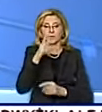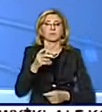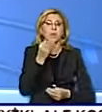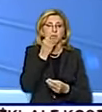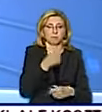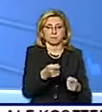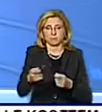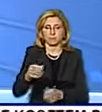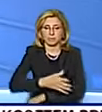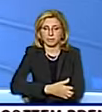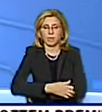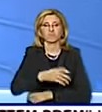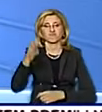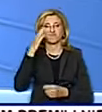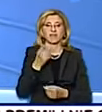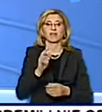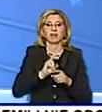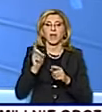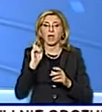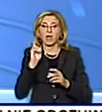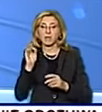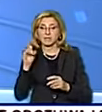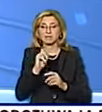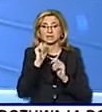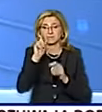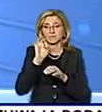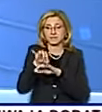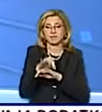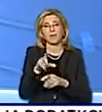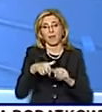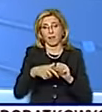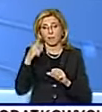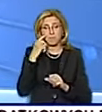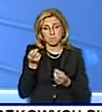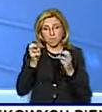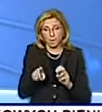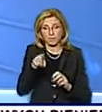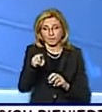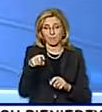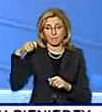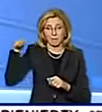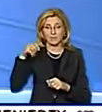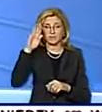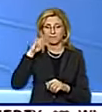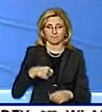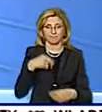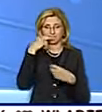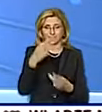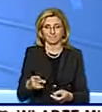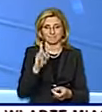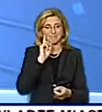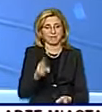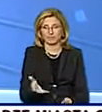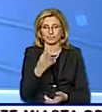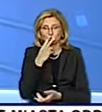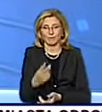biednym, dającym wycisk pseudokibicom. Ale pomysł jednego z kandydatów na prezydenta Łodzi przebił wszystkie, zresztą